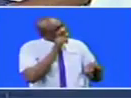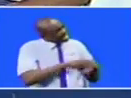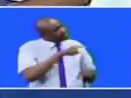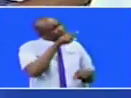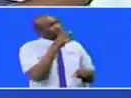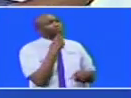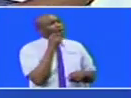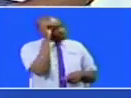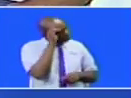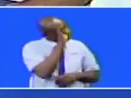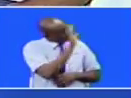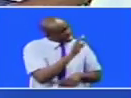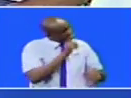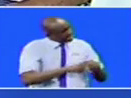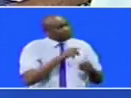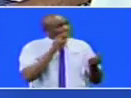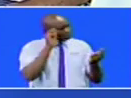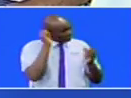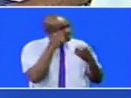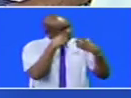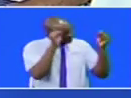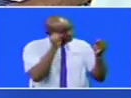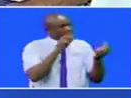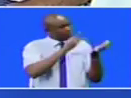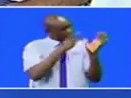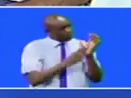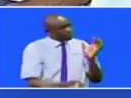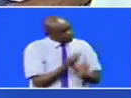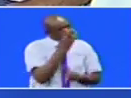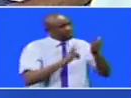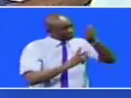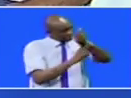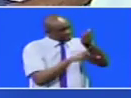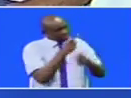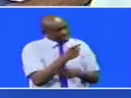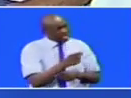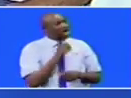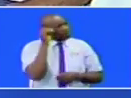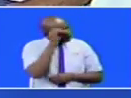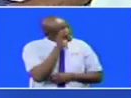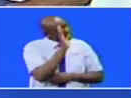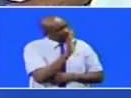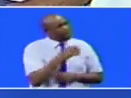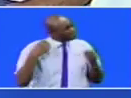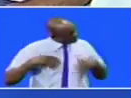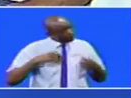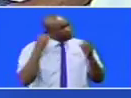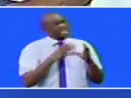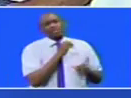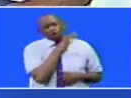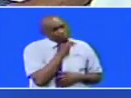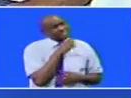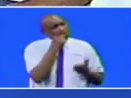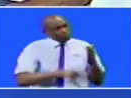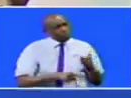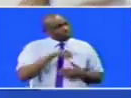Mheshimiwa Rais akiwa kule kuzindua ama kulifungua lile daraja kivukio kile pale, kauli ulizozitoa bila shaka zilizua msisimko. Wengine